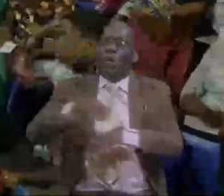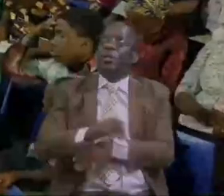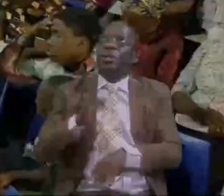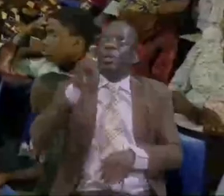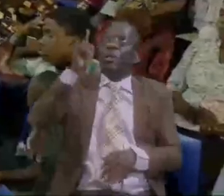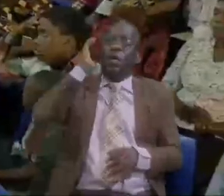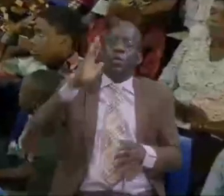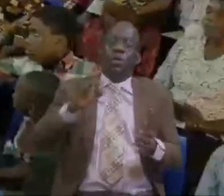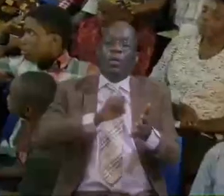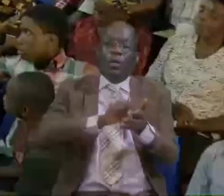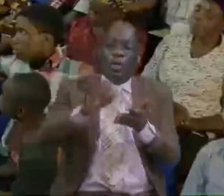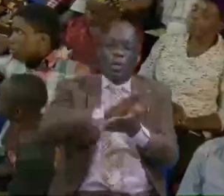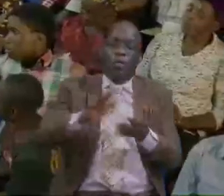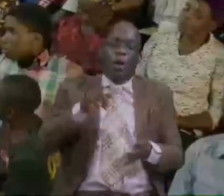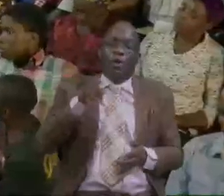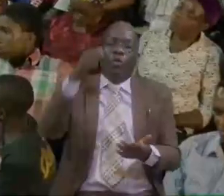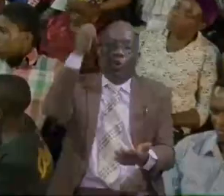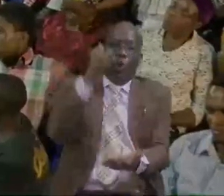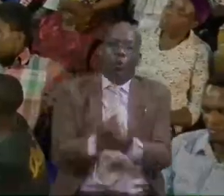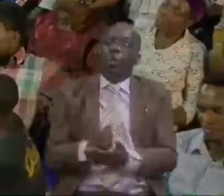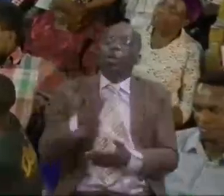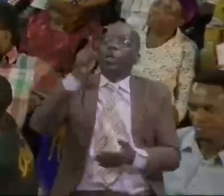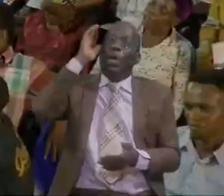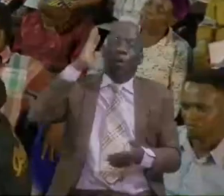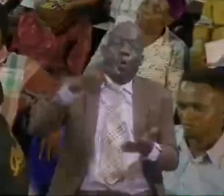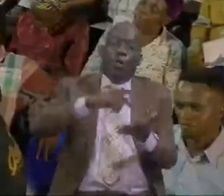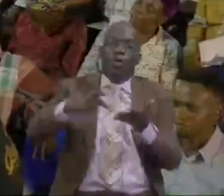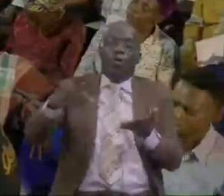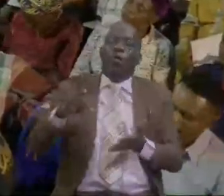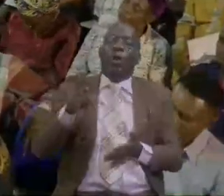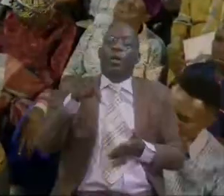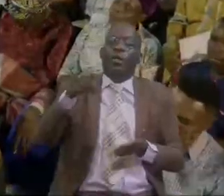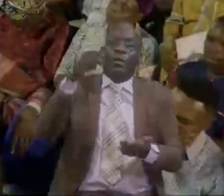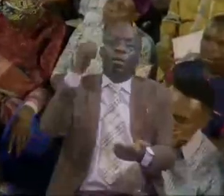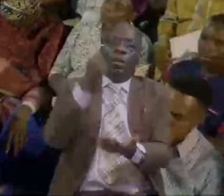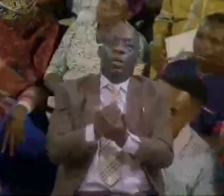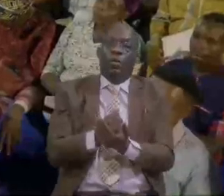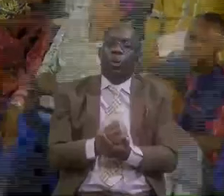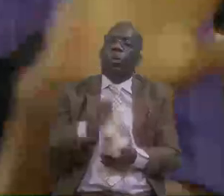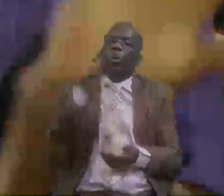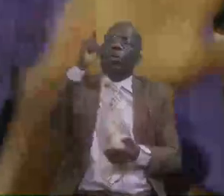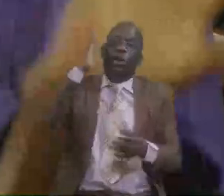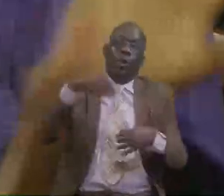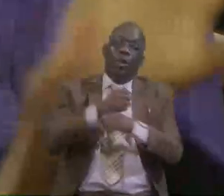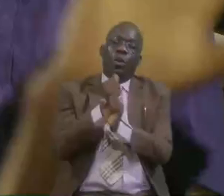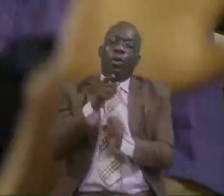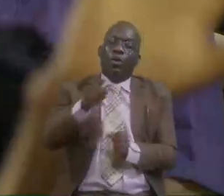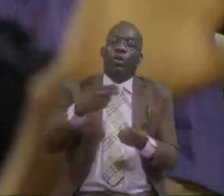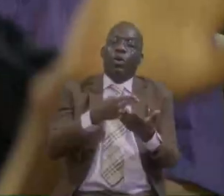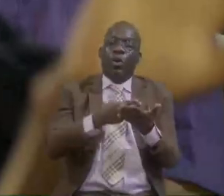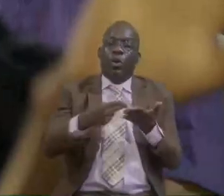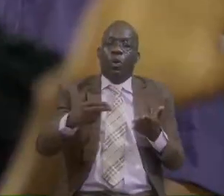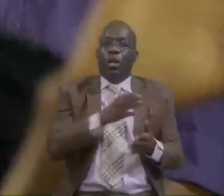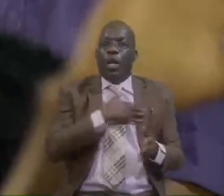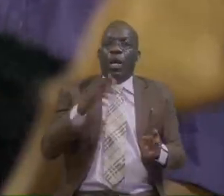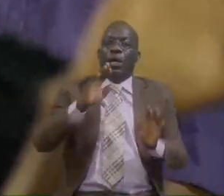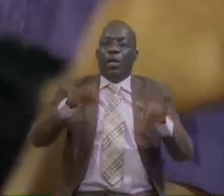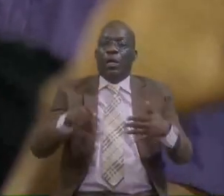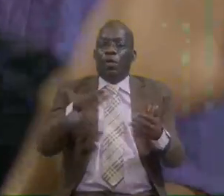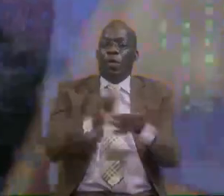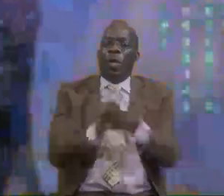sanctifier. Il va te purifier. Il te rendra saint et tu garderas